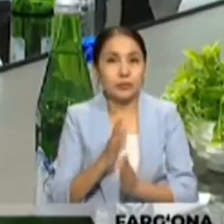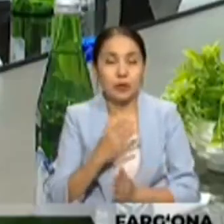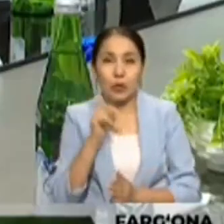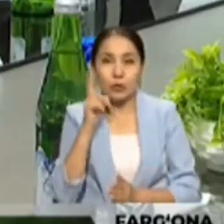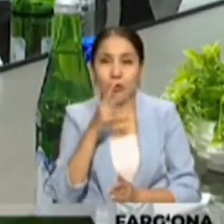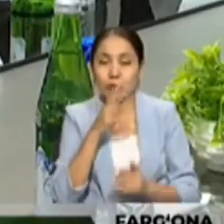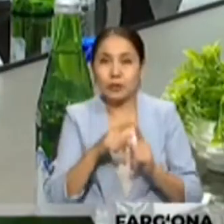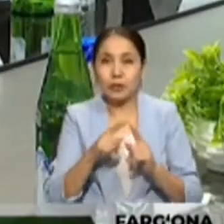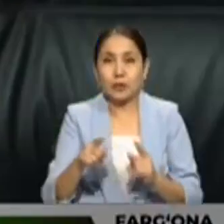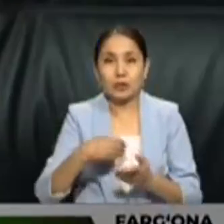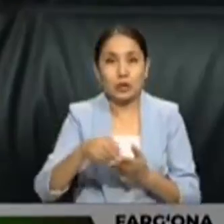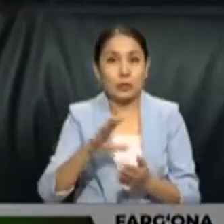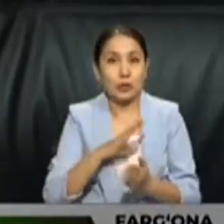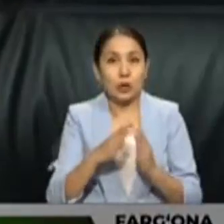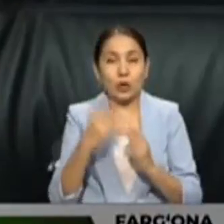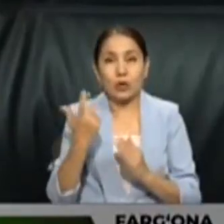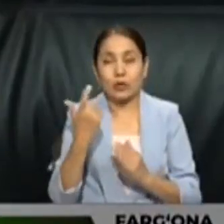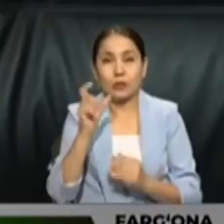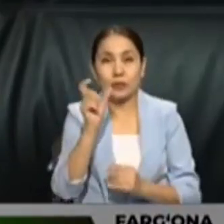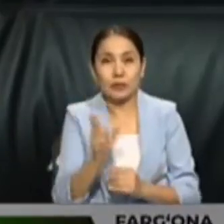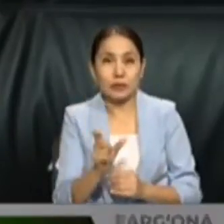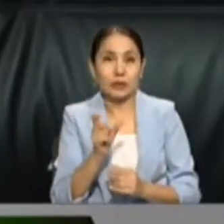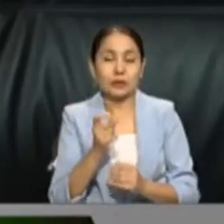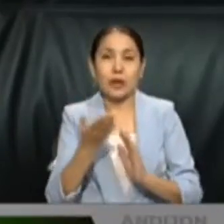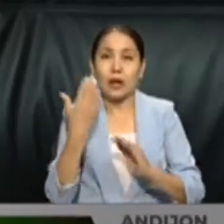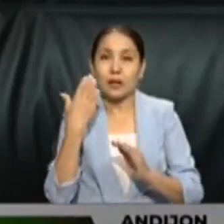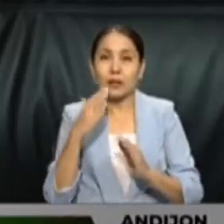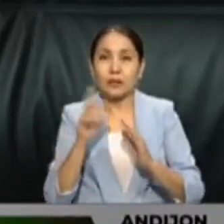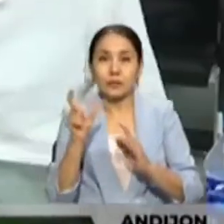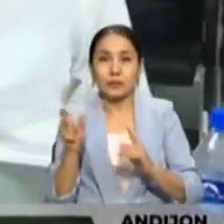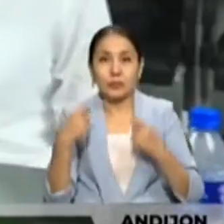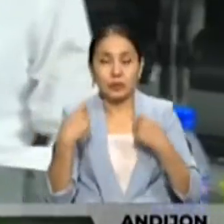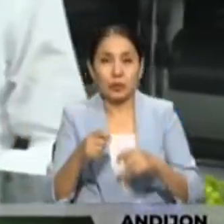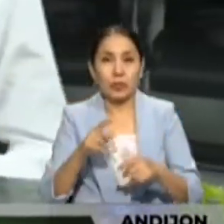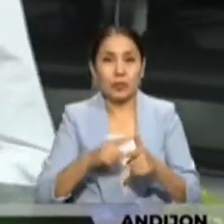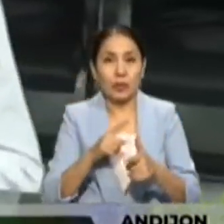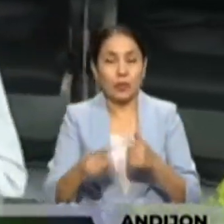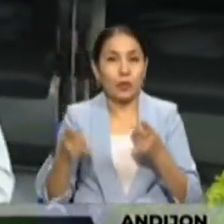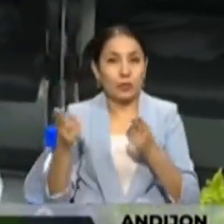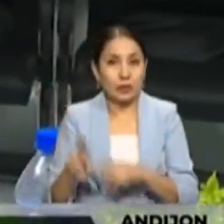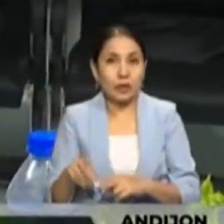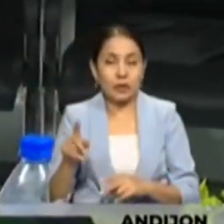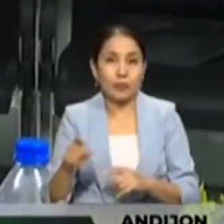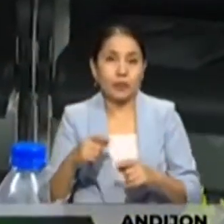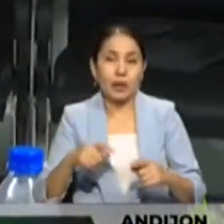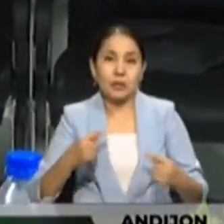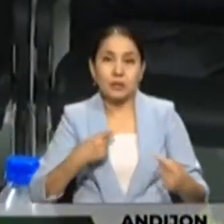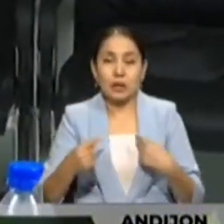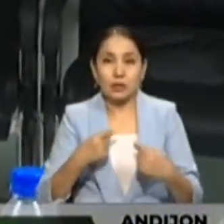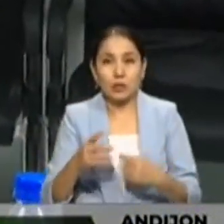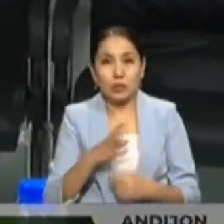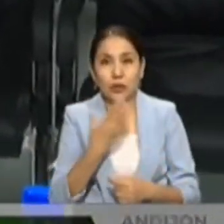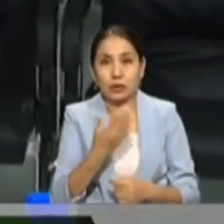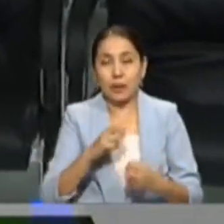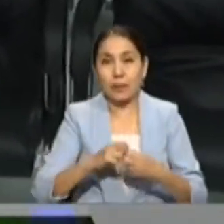Uzoq yillar avval sotib olingan hovlining egalik huquqi avvalgi uy sohibi nomida qolib ketgani tufayli sarson bo'layotgan